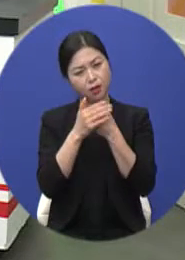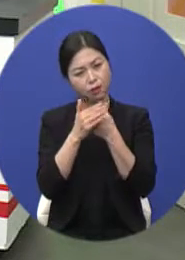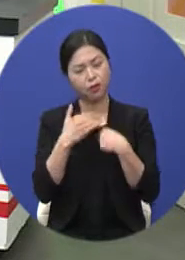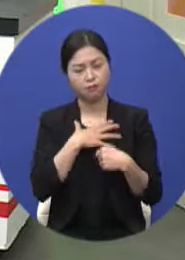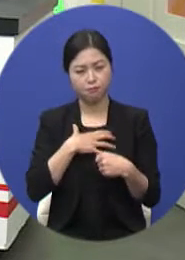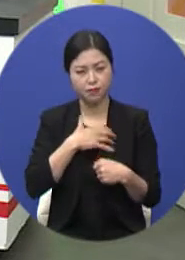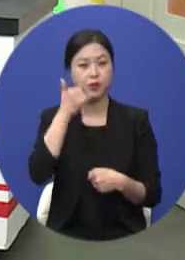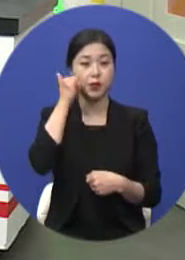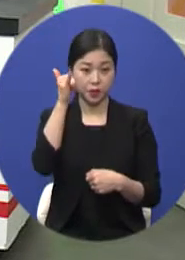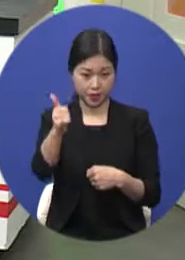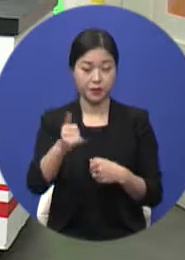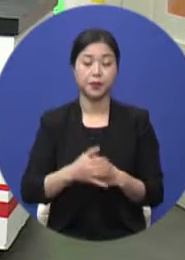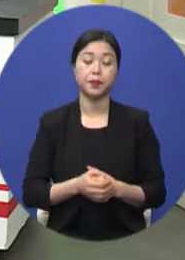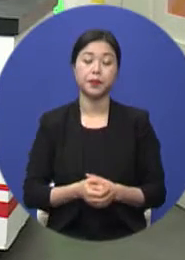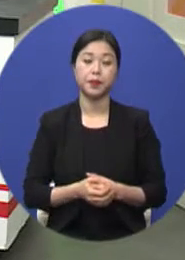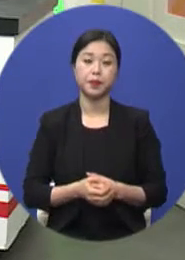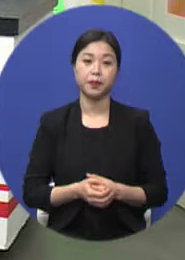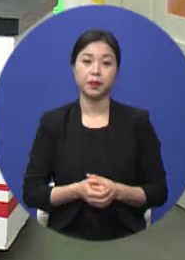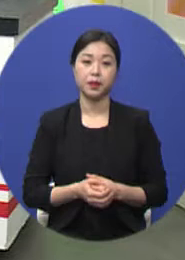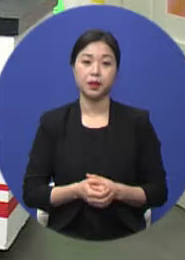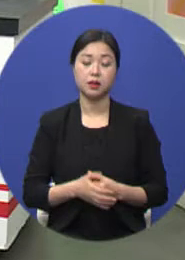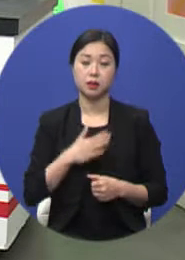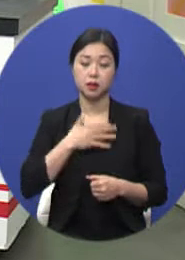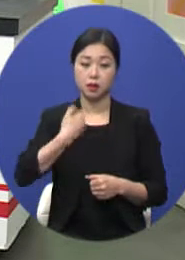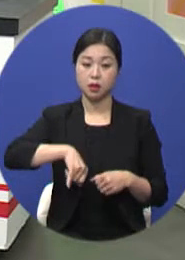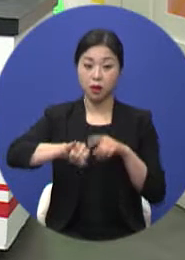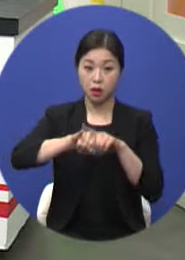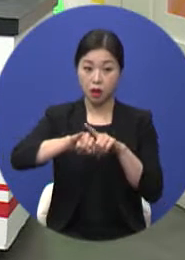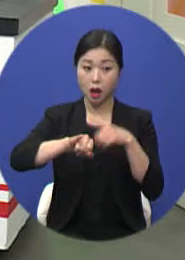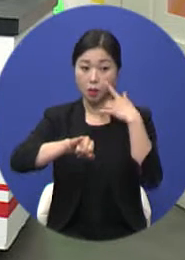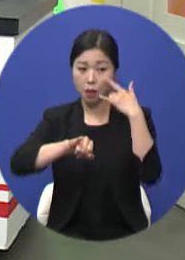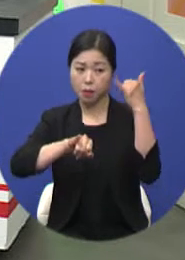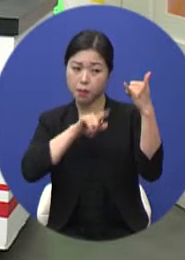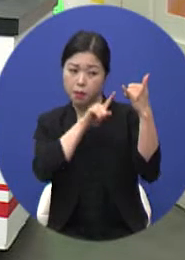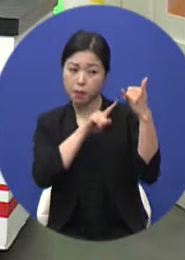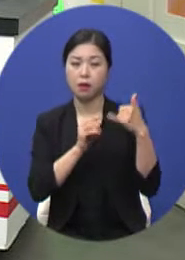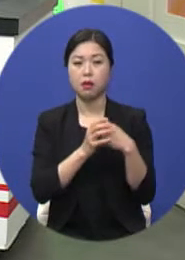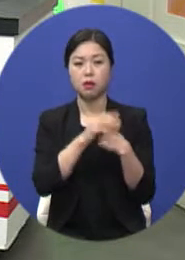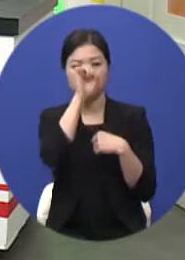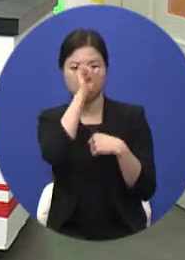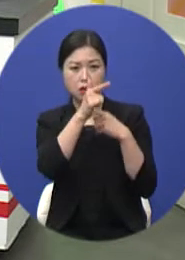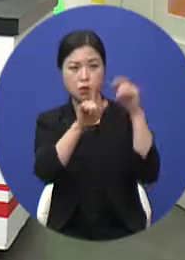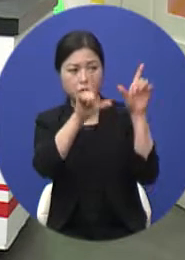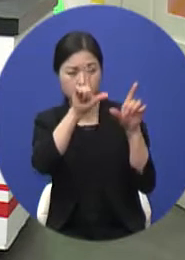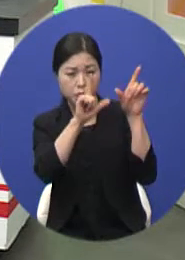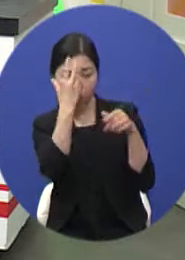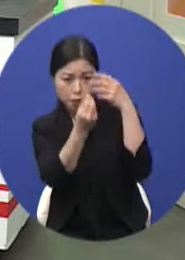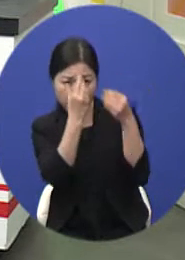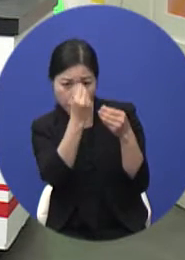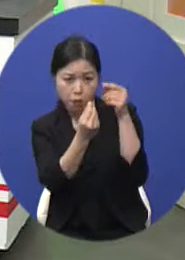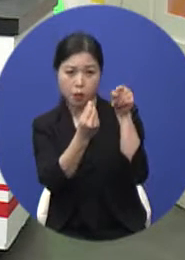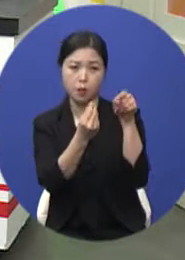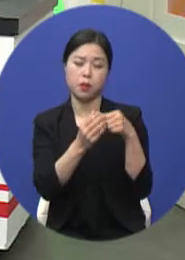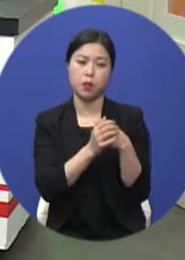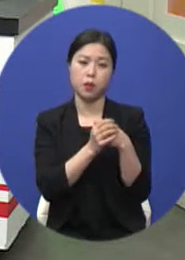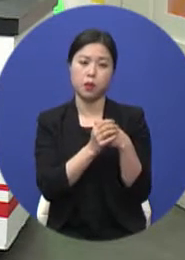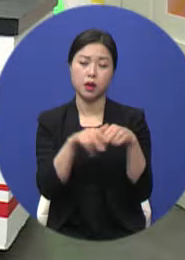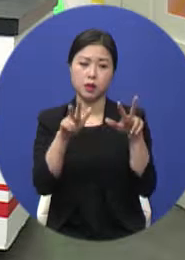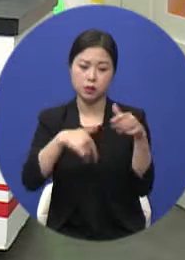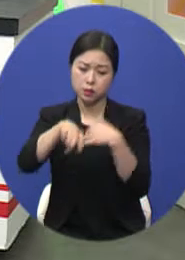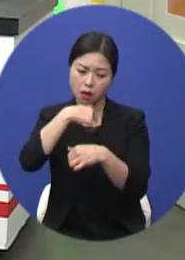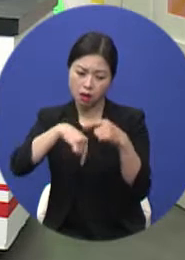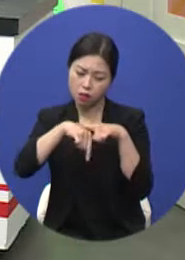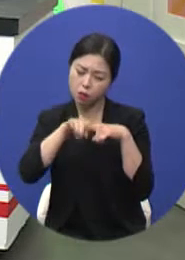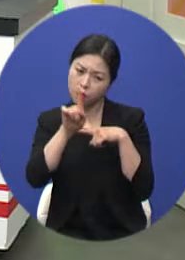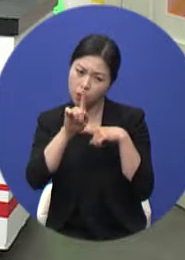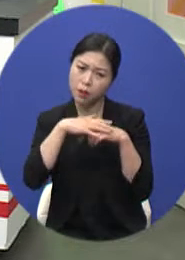됐고요. 그 제 딸아이가 그 엄마 아빠의 그런 모습을 보고 또 심리적으로 어떤 영향을 받지 않았을까